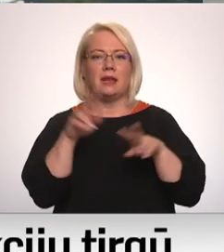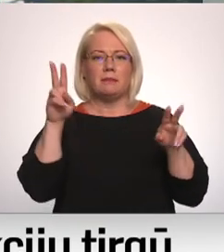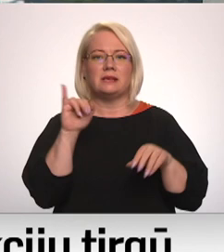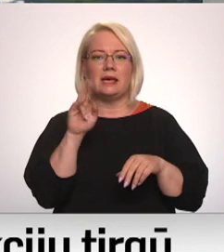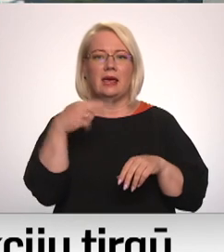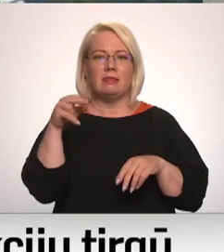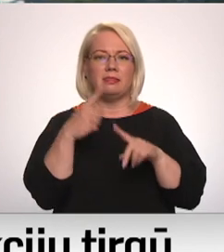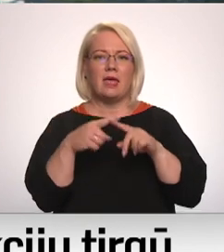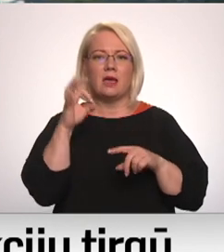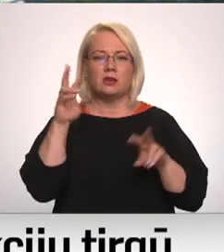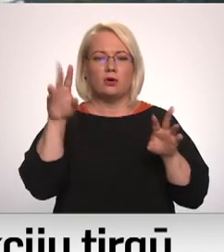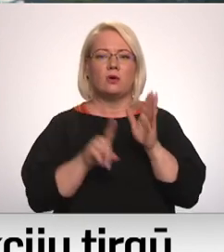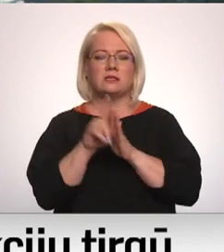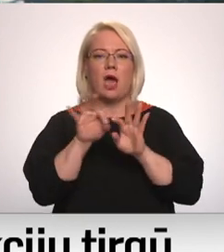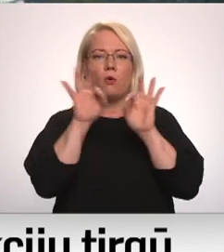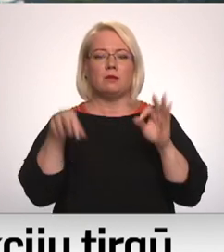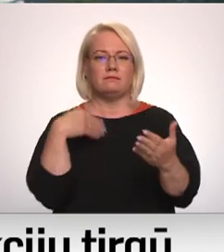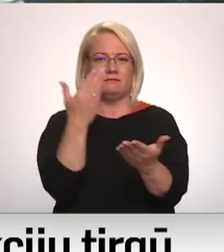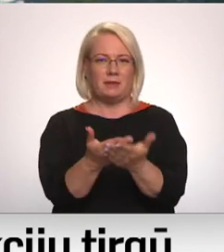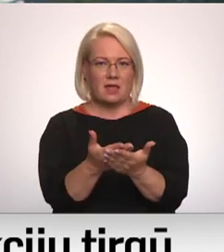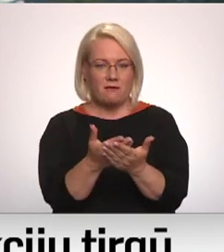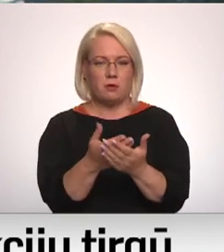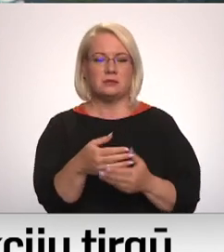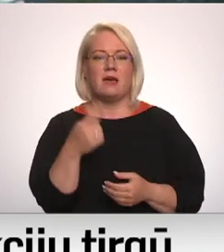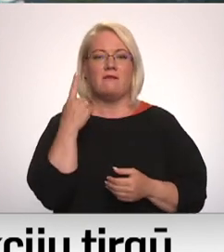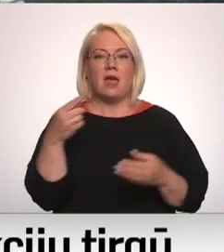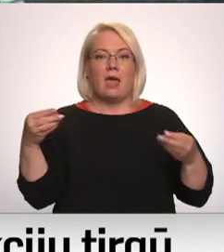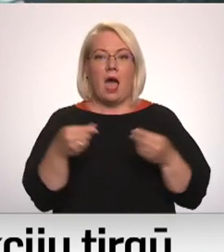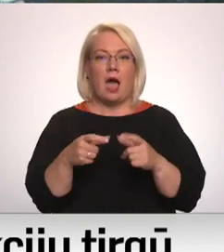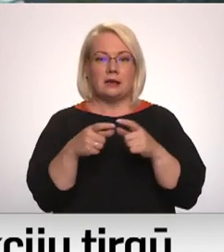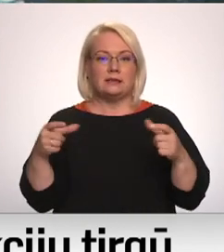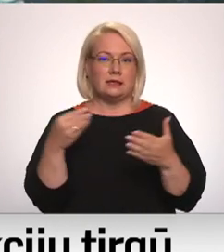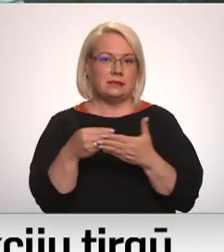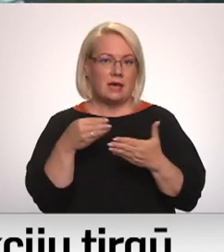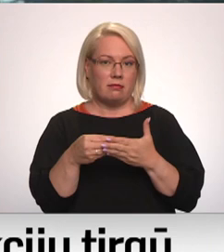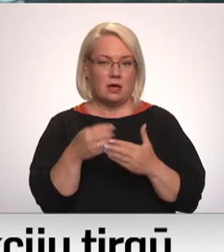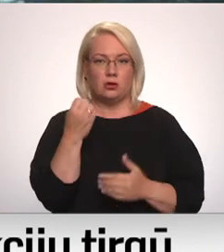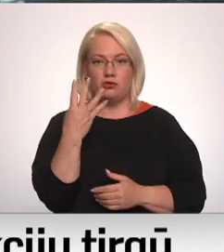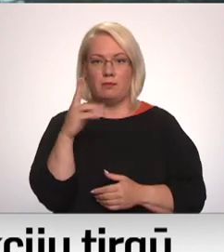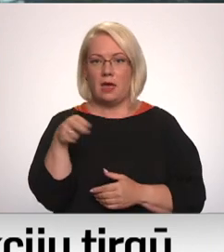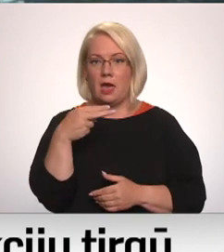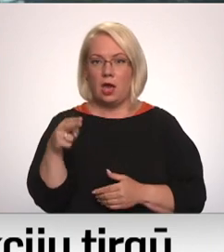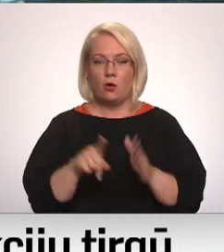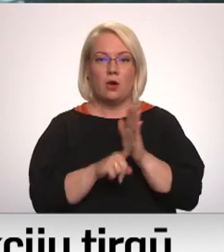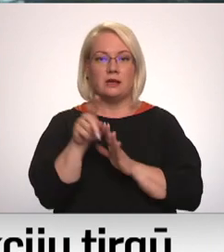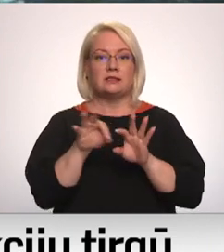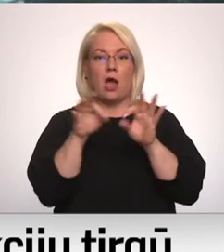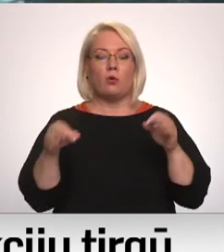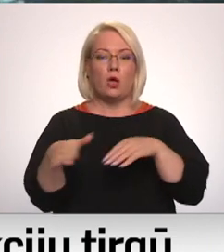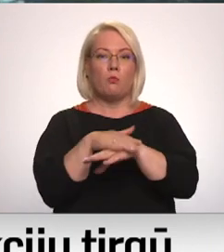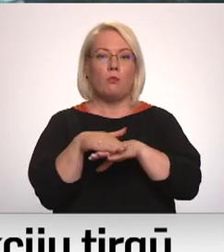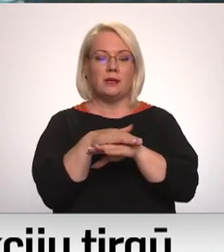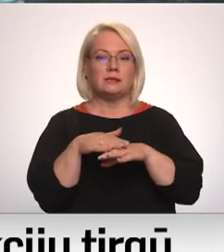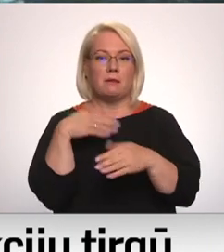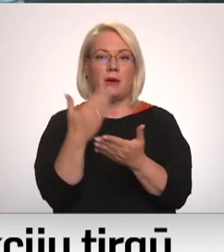sākotnējais publiskais piedāvājums jeb IPO. Vienas akcijas sākotnējā cena ir 14 eiro. Sākotnējā publiskā piedāvājuma laikā,